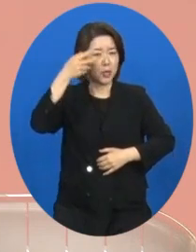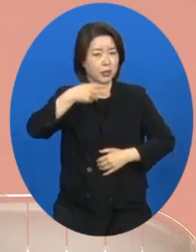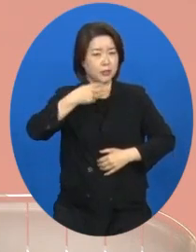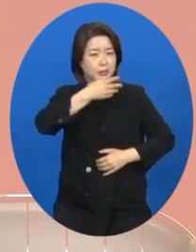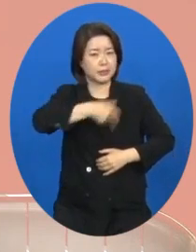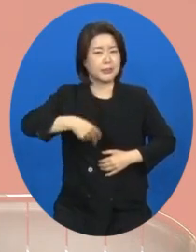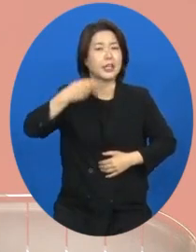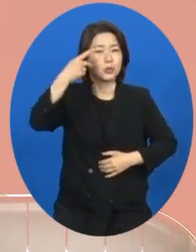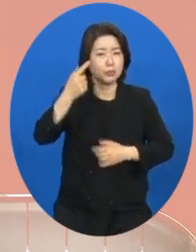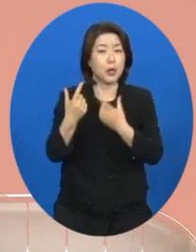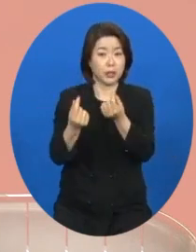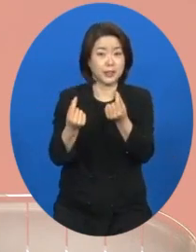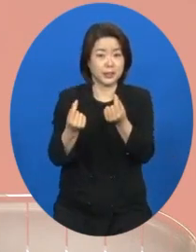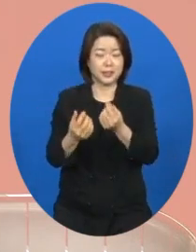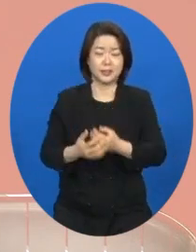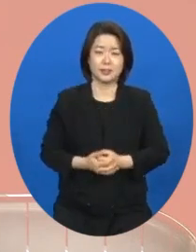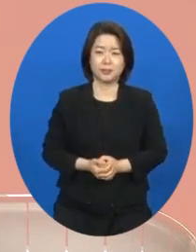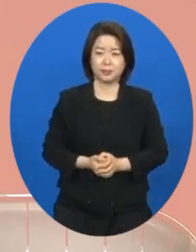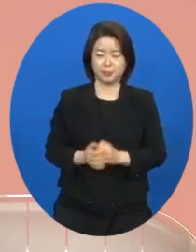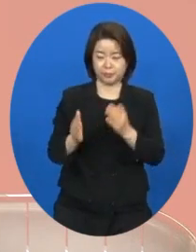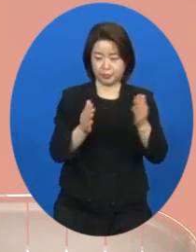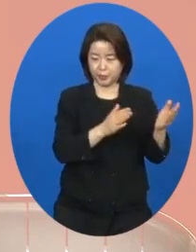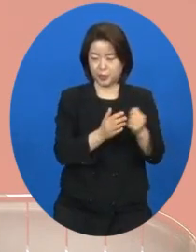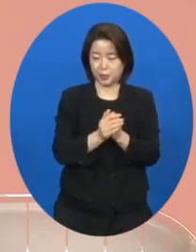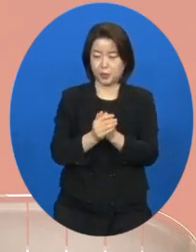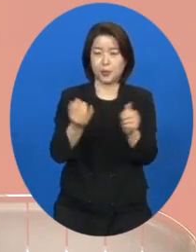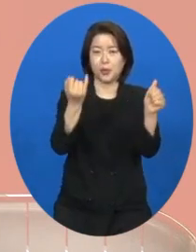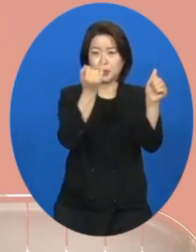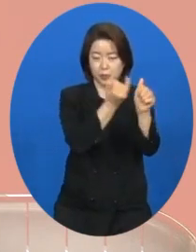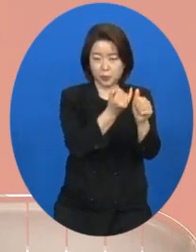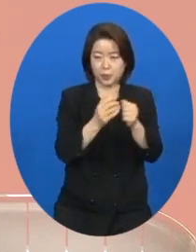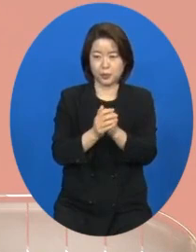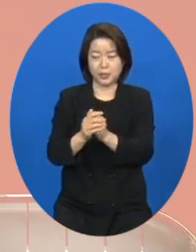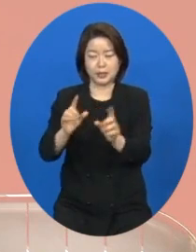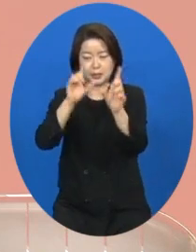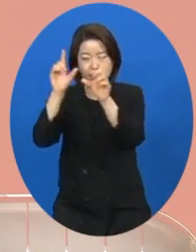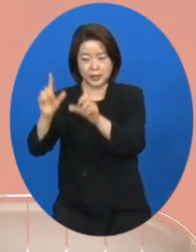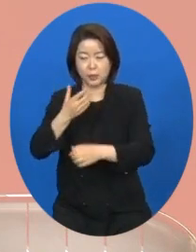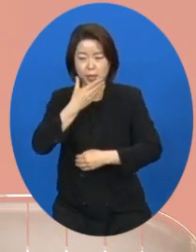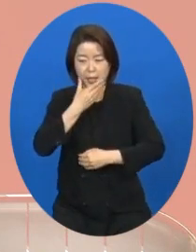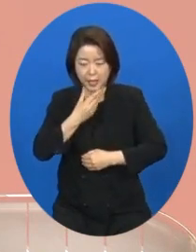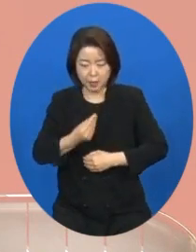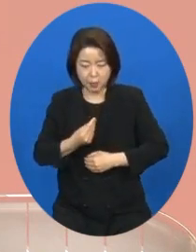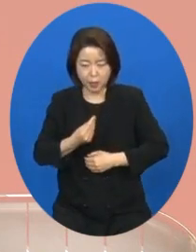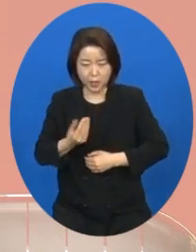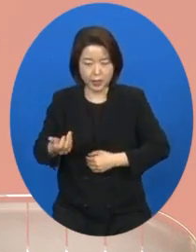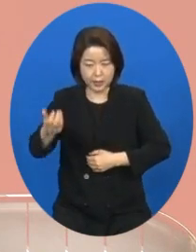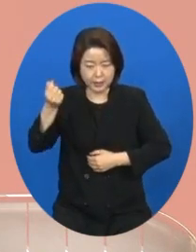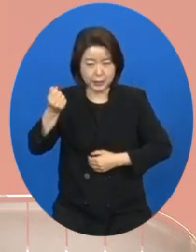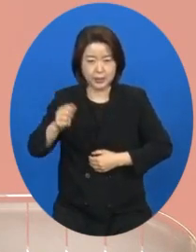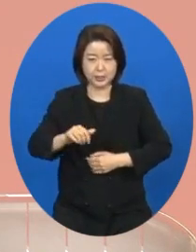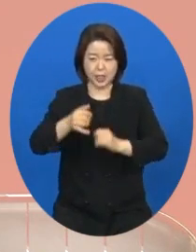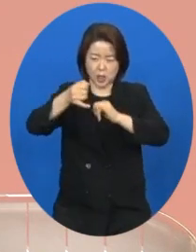결혼이나 또는 가정 생활을 행복하게 영위하는 게 절대적이라고 말하기는